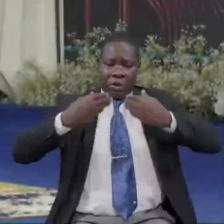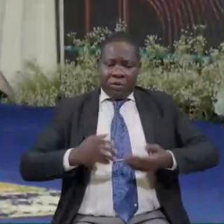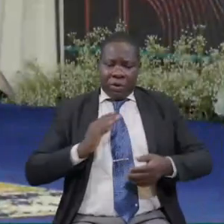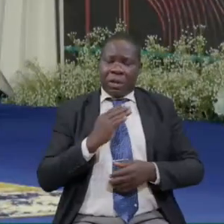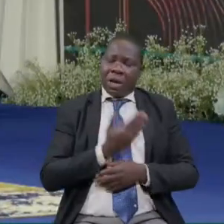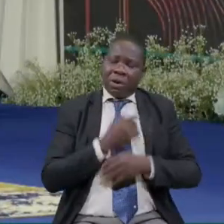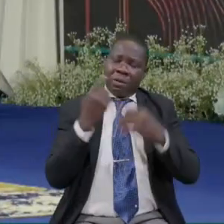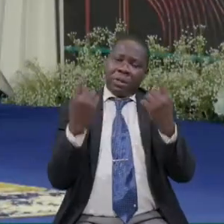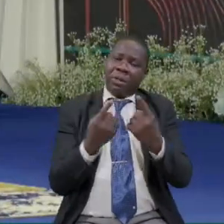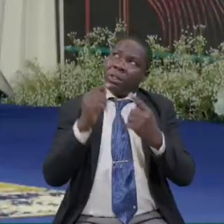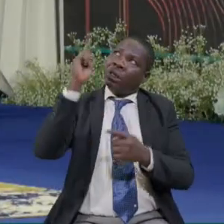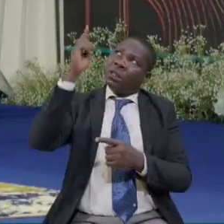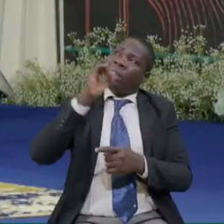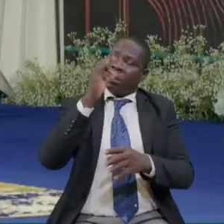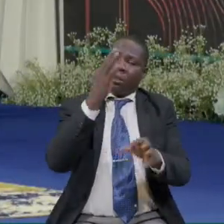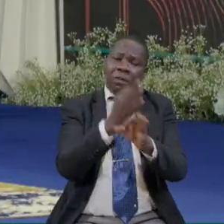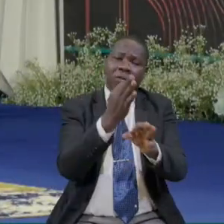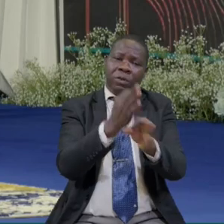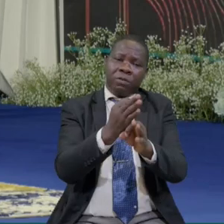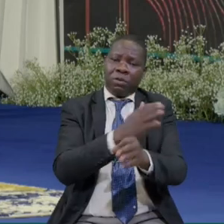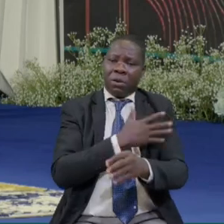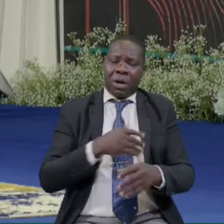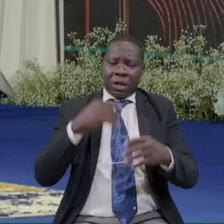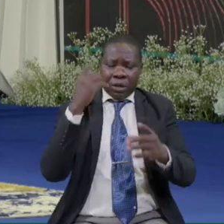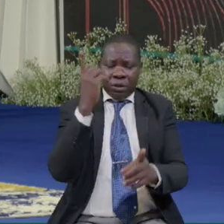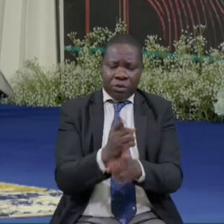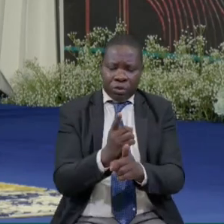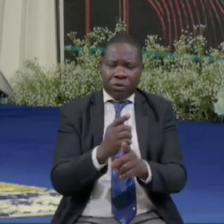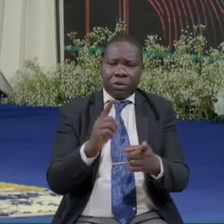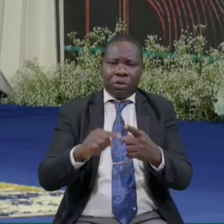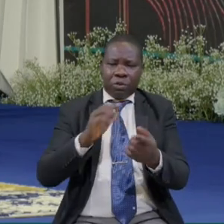juste pour nous les pardonner